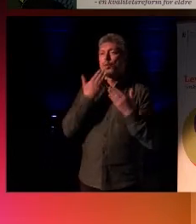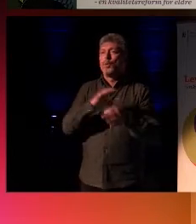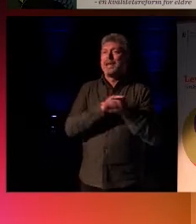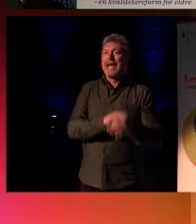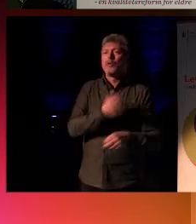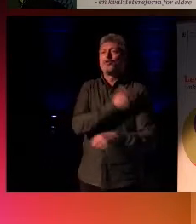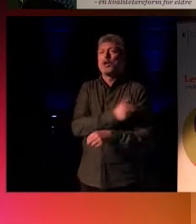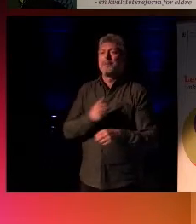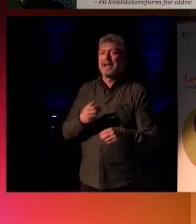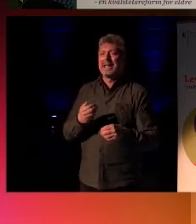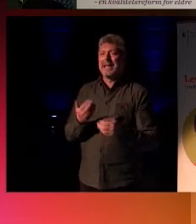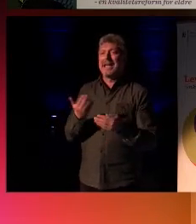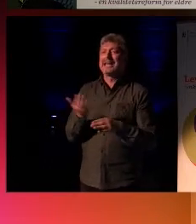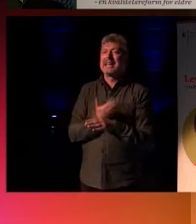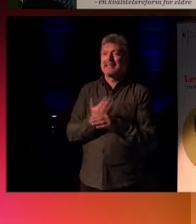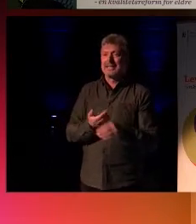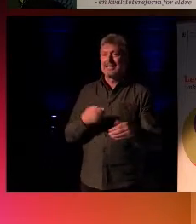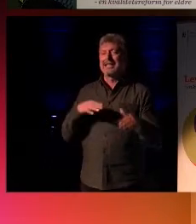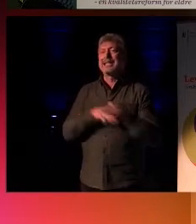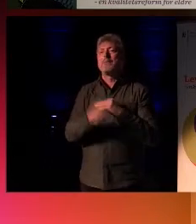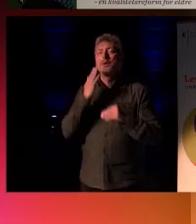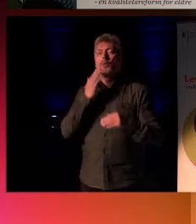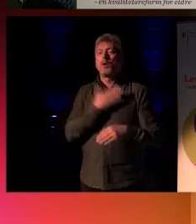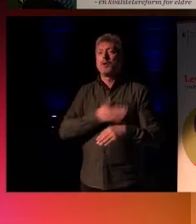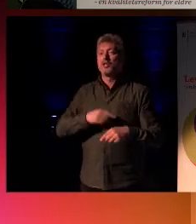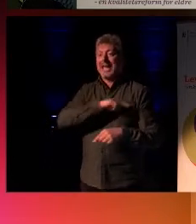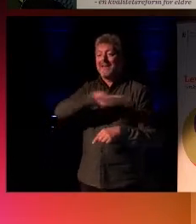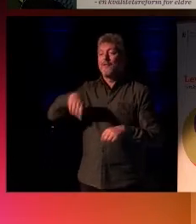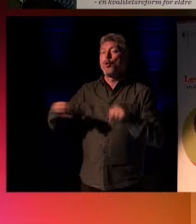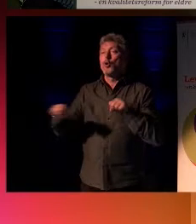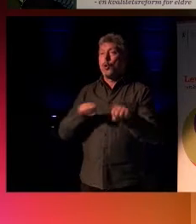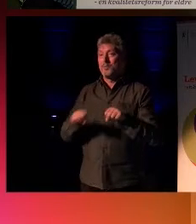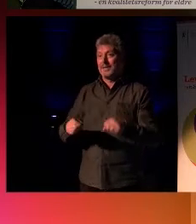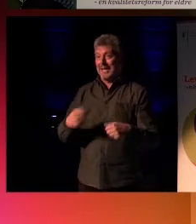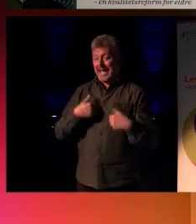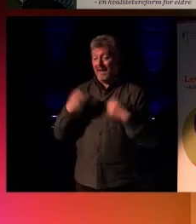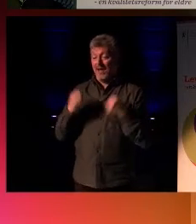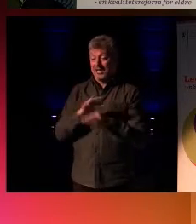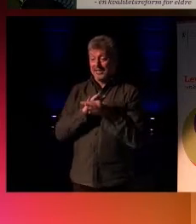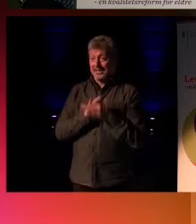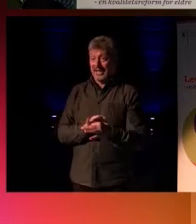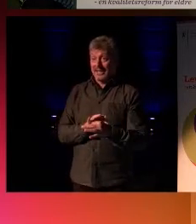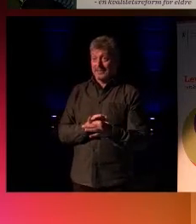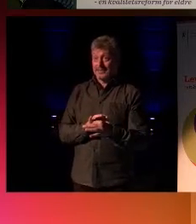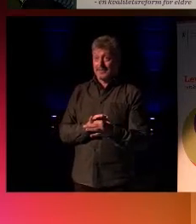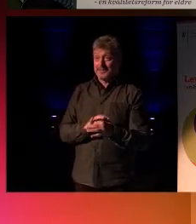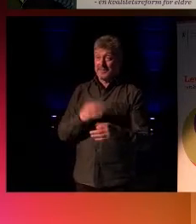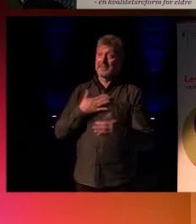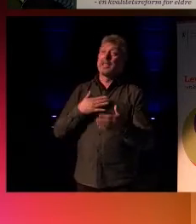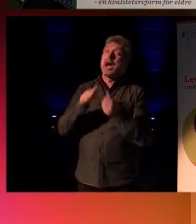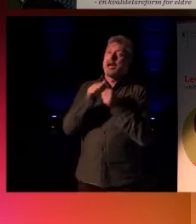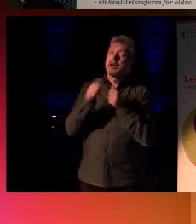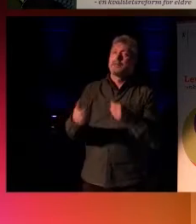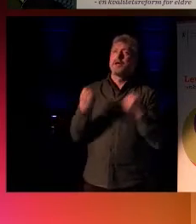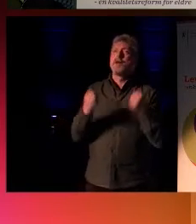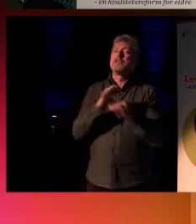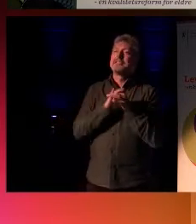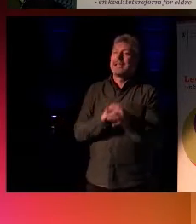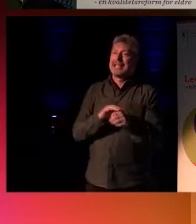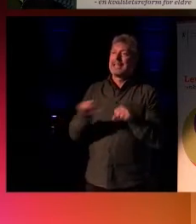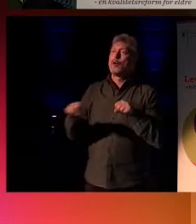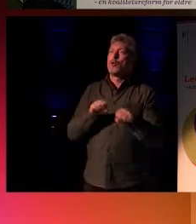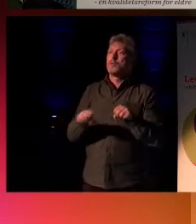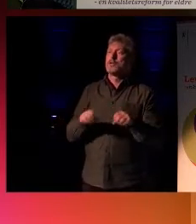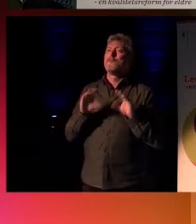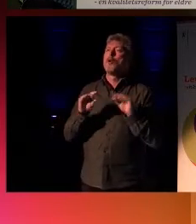til hjemmeboende pasienter i vår kommune. Jeg fastlege og har representert fastlegene i